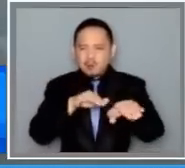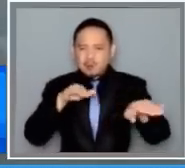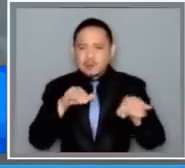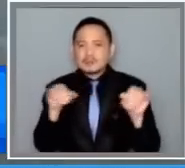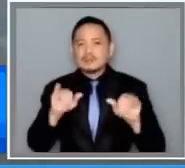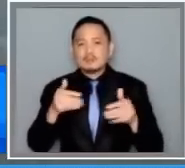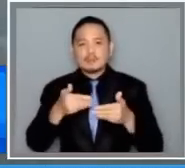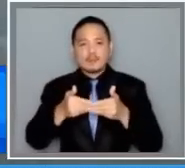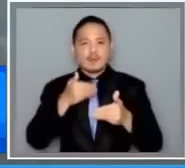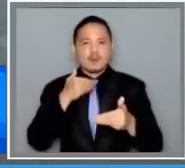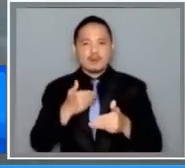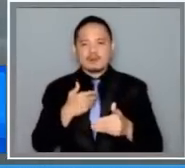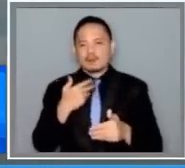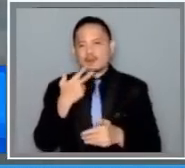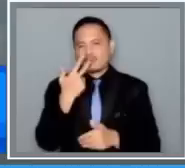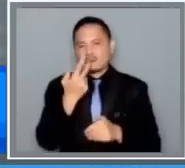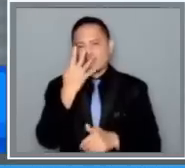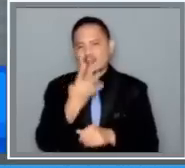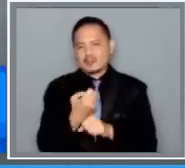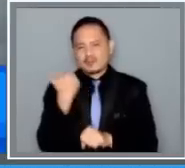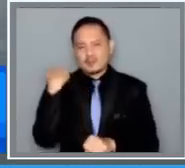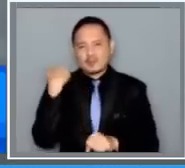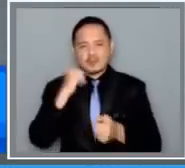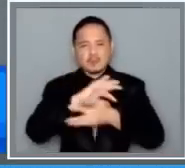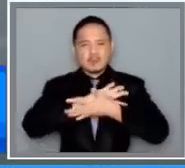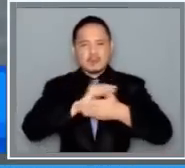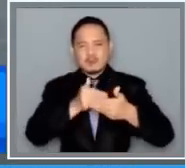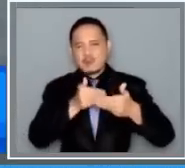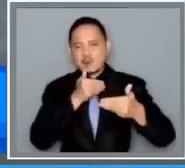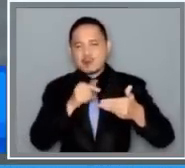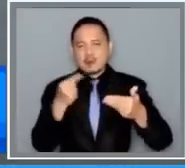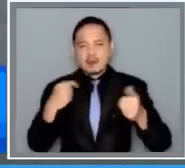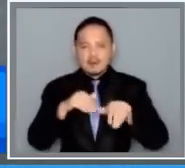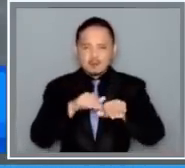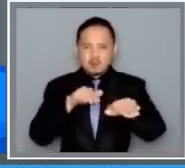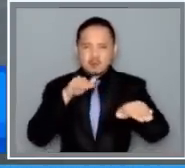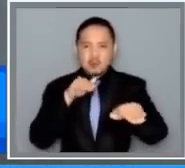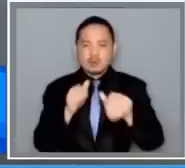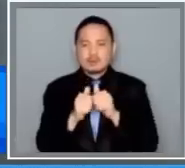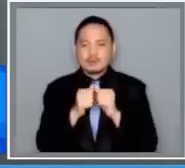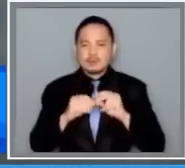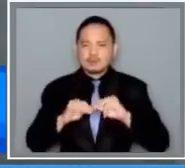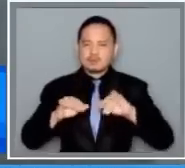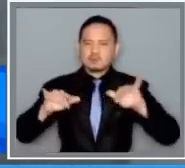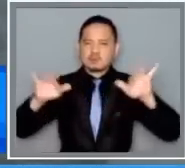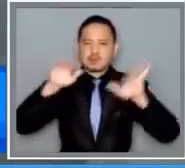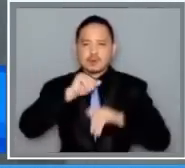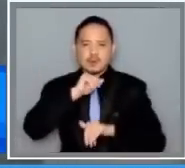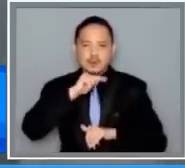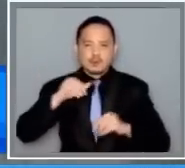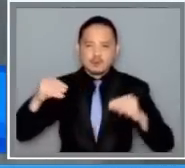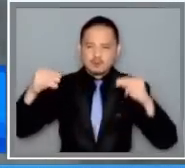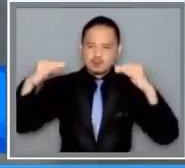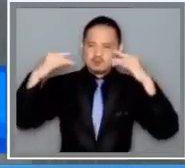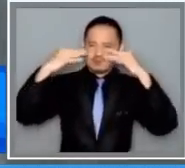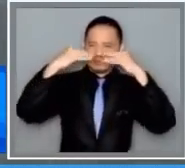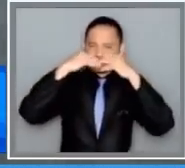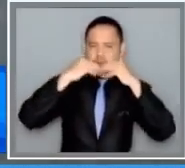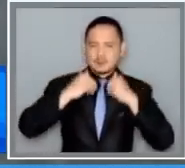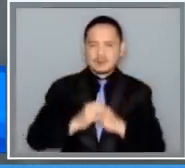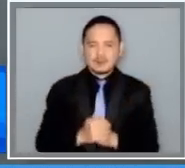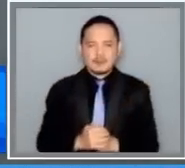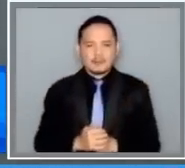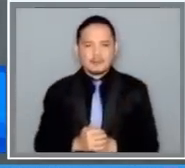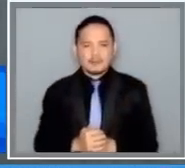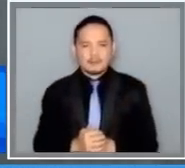and of course that equates with a significant increase in pollutants in our air in the metropolis. So hindi natin alam,